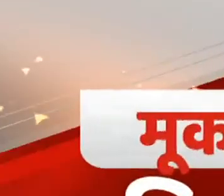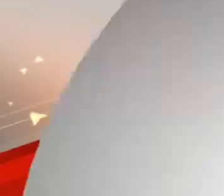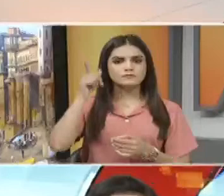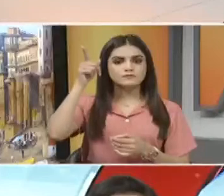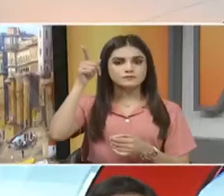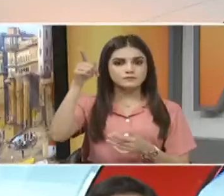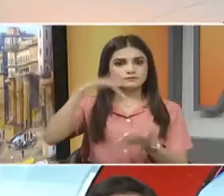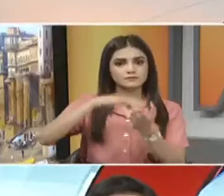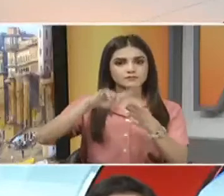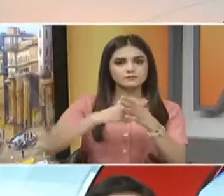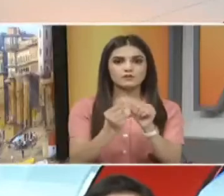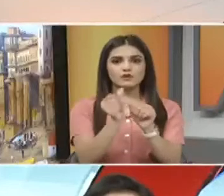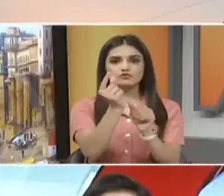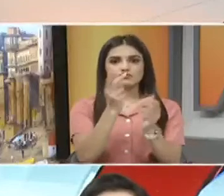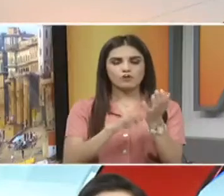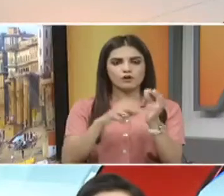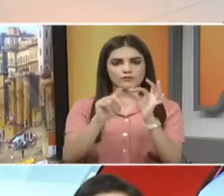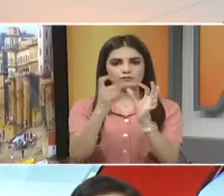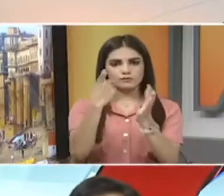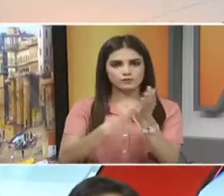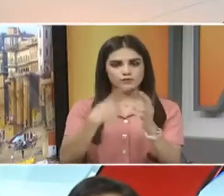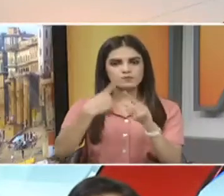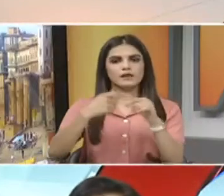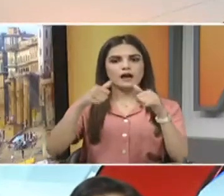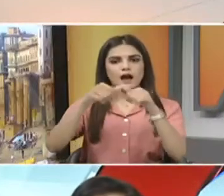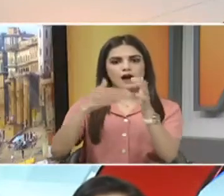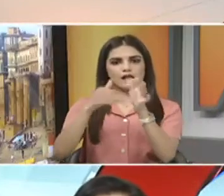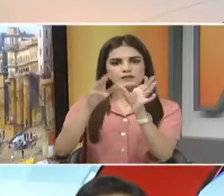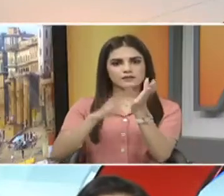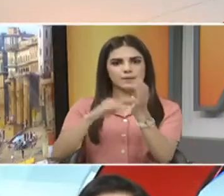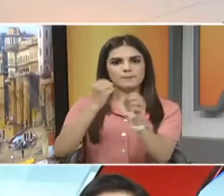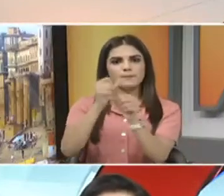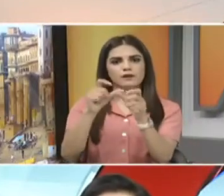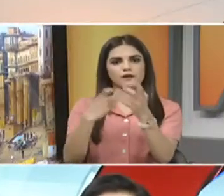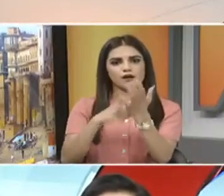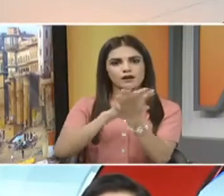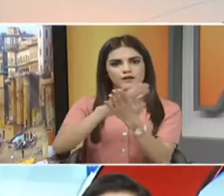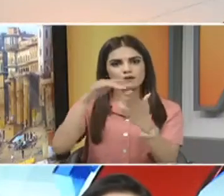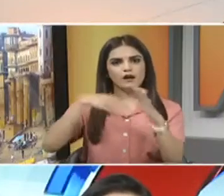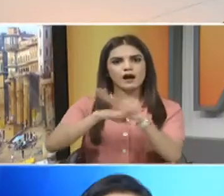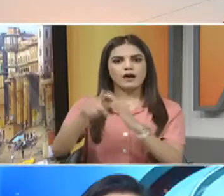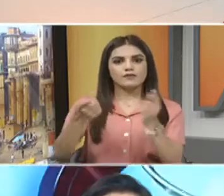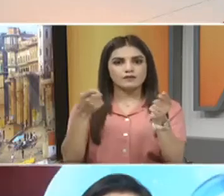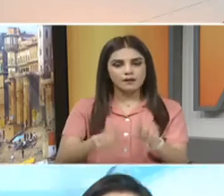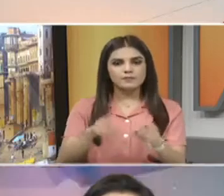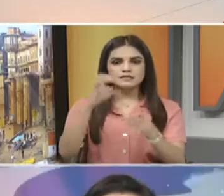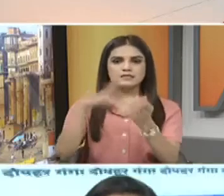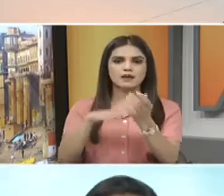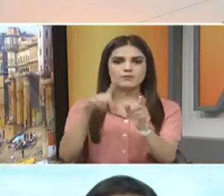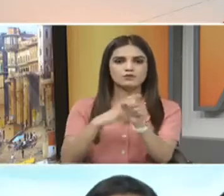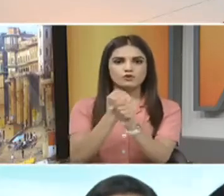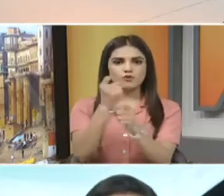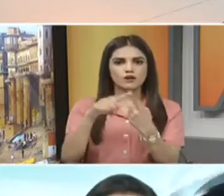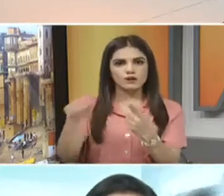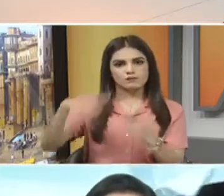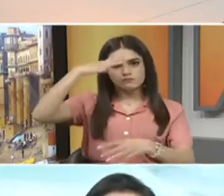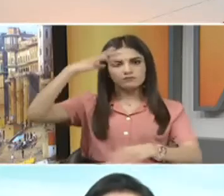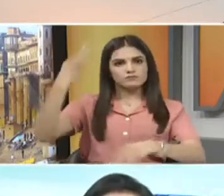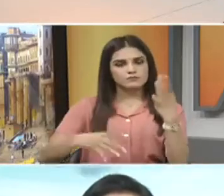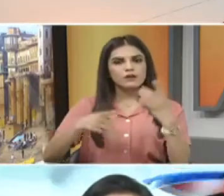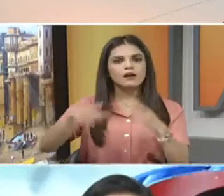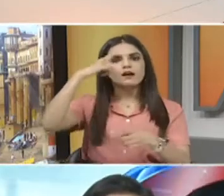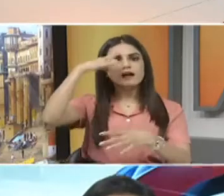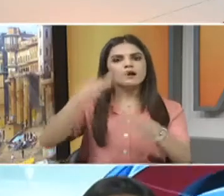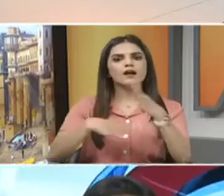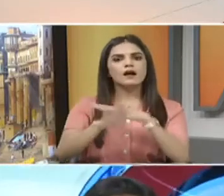उधर जौनपुर और आजमगढ़ की घटनाओं को लेकर आज सीएम योगी का गुस्सा फूट पड़ा।